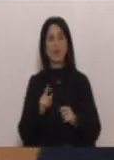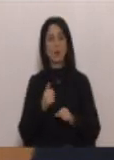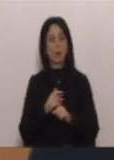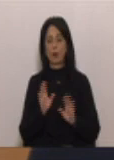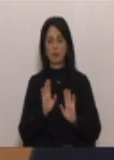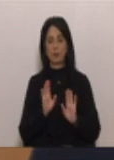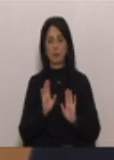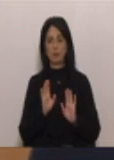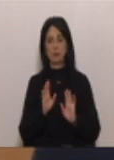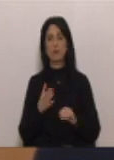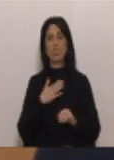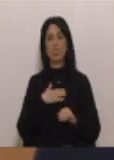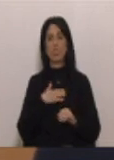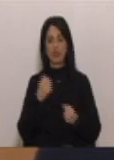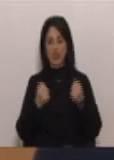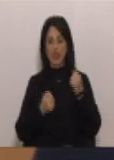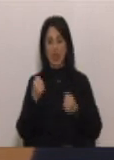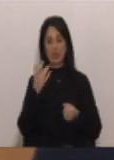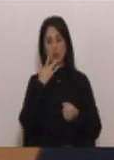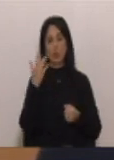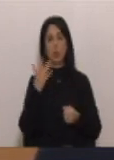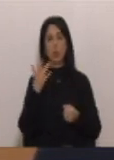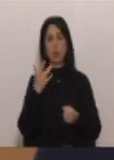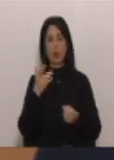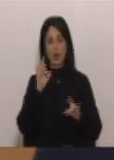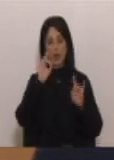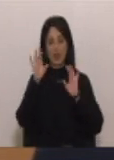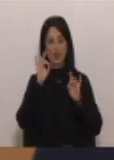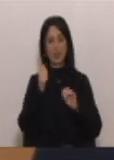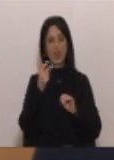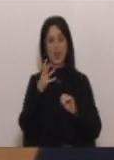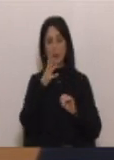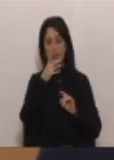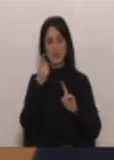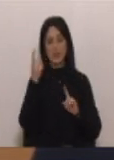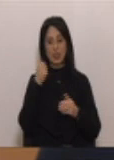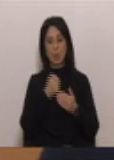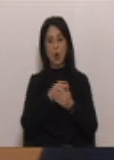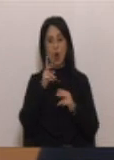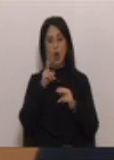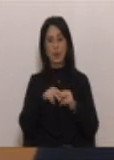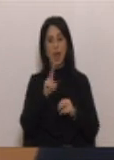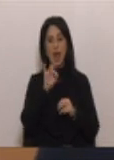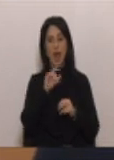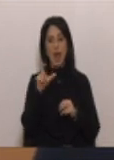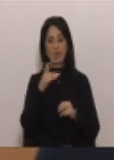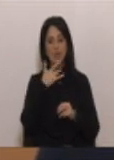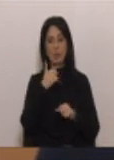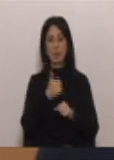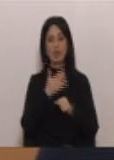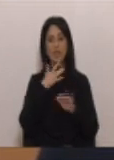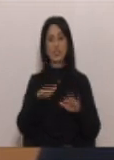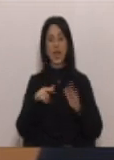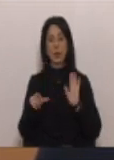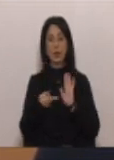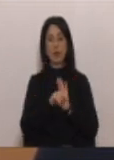ანუ ჩვენ სატრანსპორტო პოლიტიკა რომელიც დაავანოსა ჯერ კიდევ რამდენიმე წლის წინ ბოლომდე მიყვანა კახიკალაძემ და მერია საკრებულოსთან